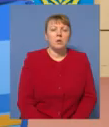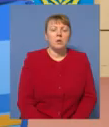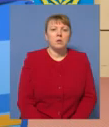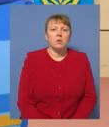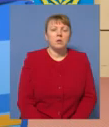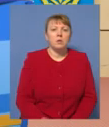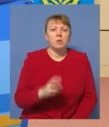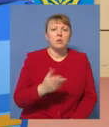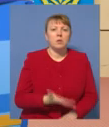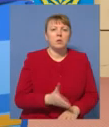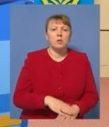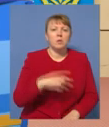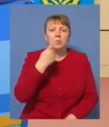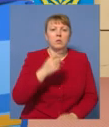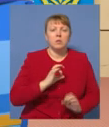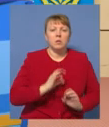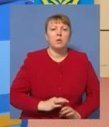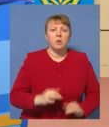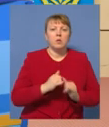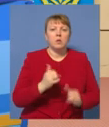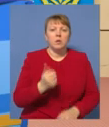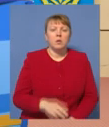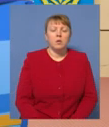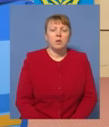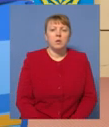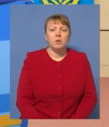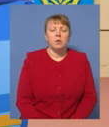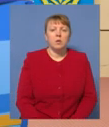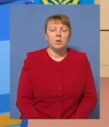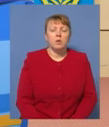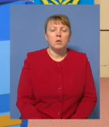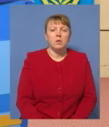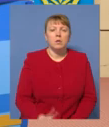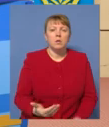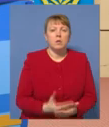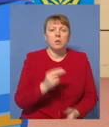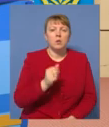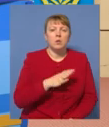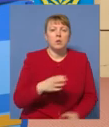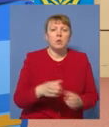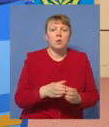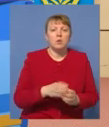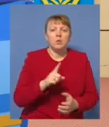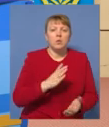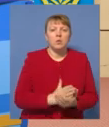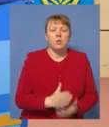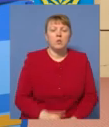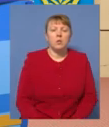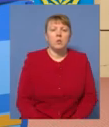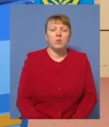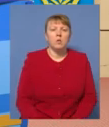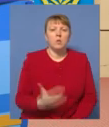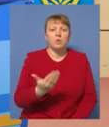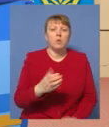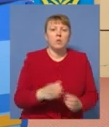том, что нагрузка на органы прокуратуры, она увеличилась, да? Вот получается ли справляться с новыми задачами в том составе, что есть? В том